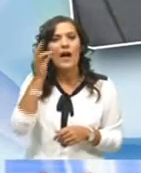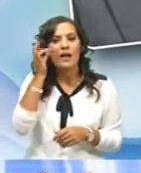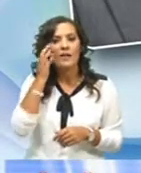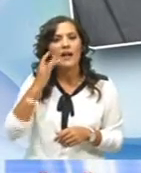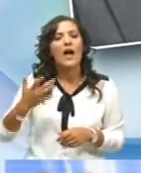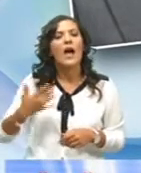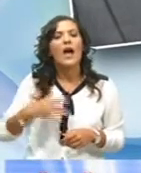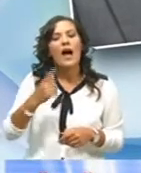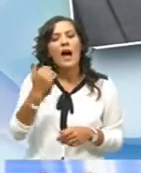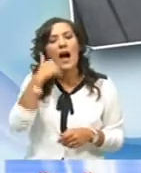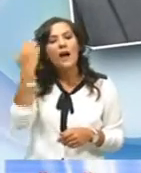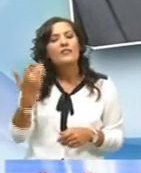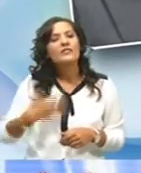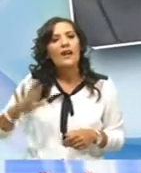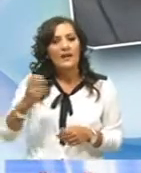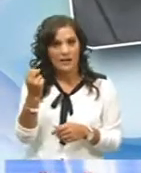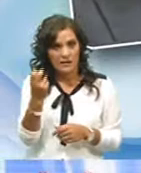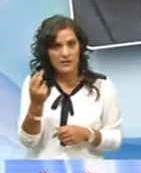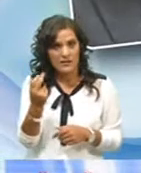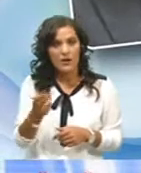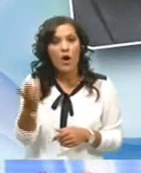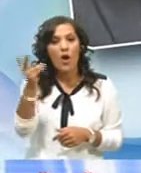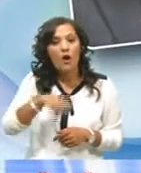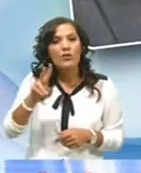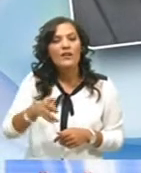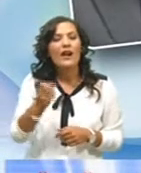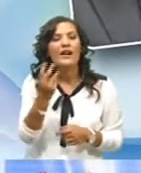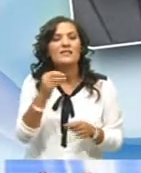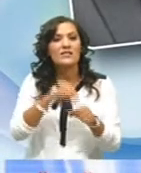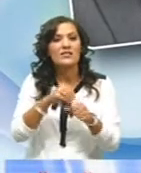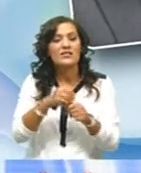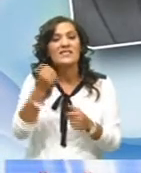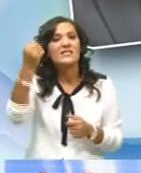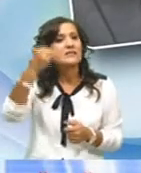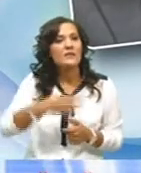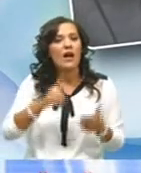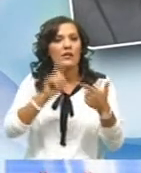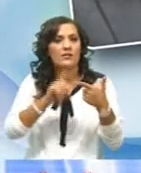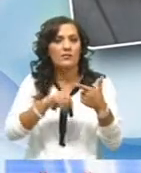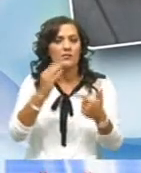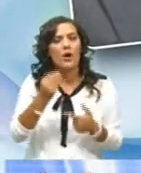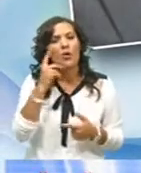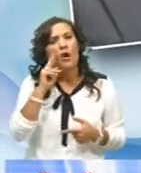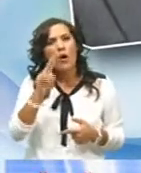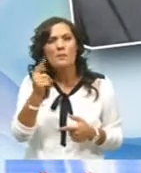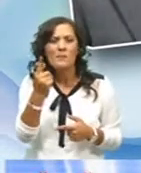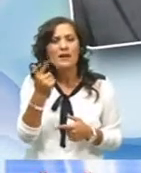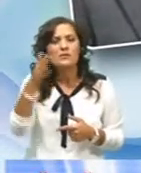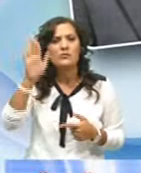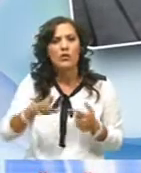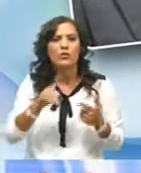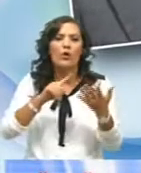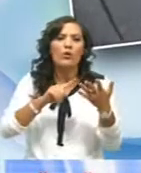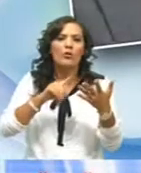erkeklerde ise akciğer kanseri ise bu öldüren kanserlerde ikinci sırada görülme sıklığı biraz daha düşün hocam Peki sonra